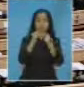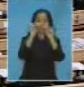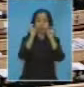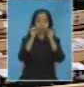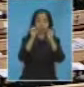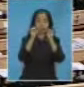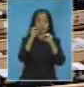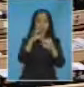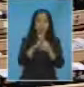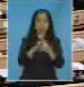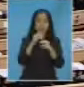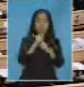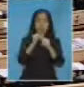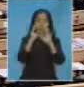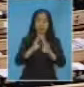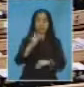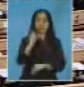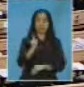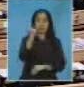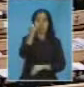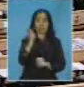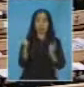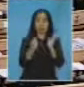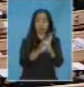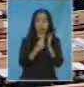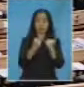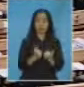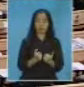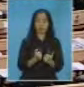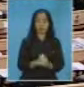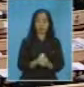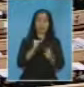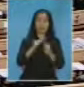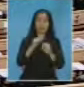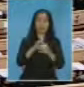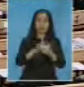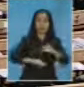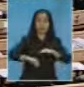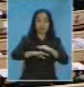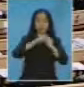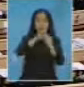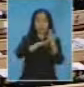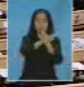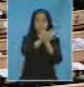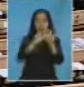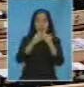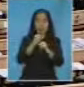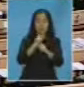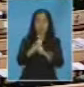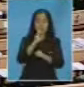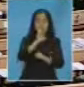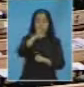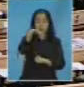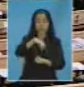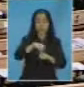ที่เป็นความใหม่ของรัฐธรรมนูญที่กำลังร่างกันอยู่ตรงนี้โดยเฉพาะในเรื่องของแนวนโยบายพื้นฐานแห่งรัฐซึ่งเราต้องการ